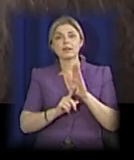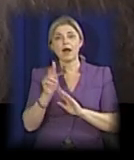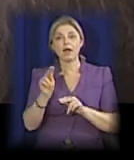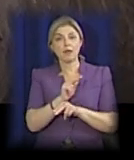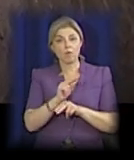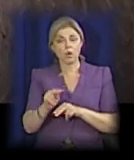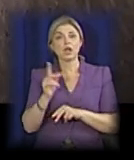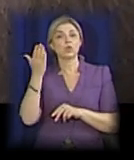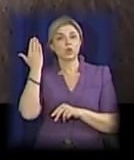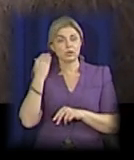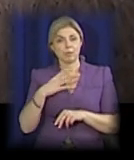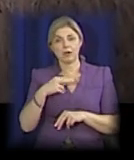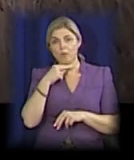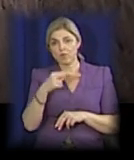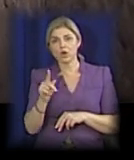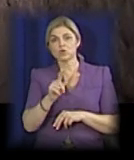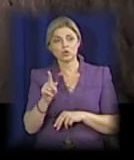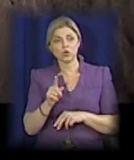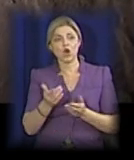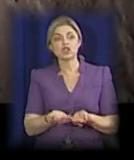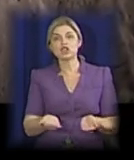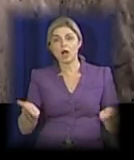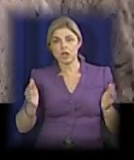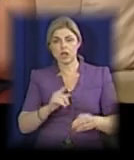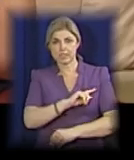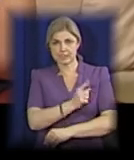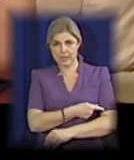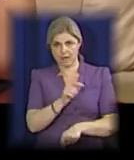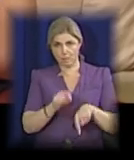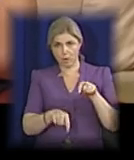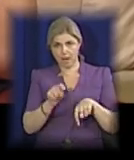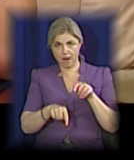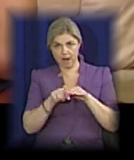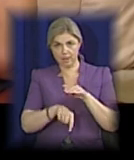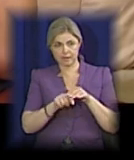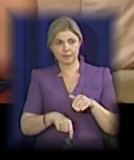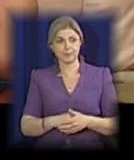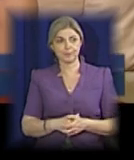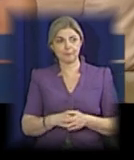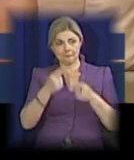роботи. Тоді звернули увагу, що чаша інтенсивно протікає.